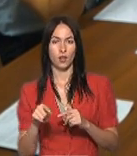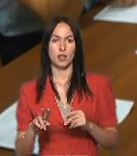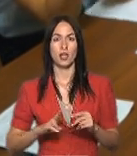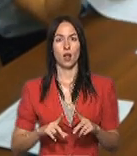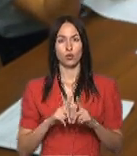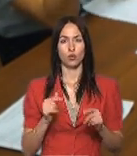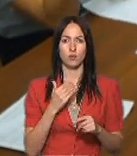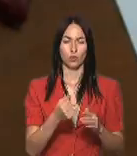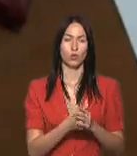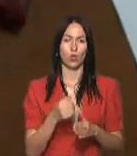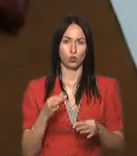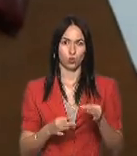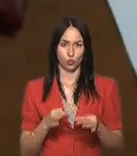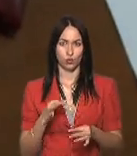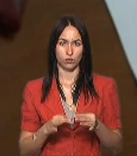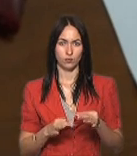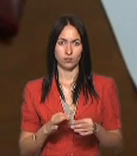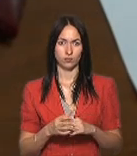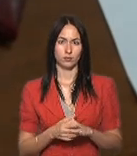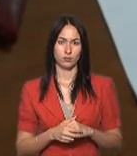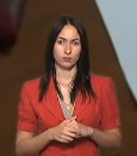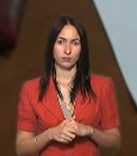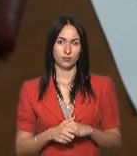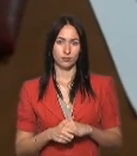шкіл звернулися до суду.